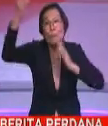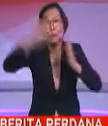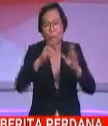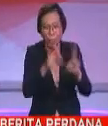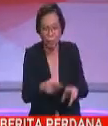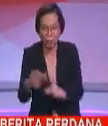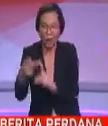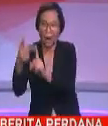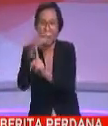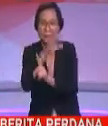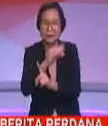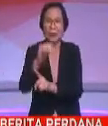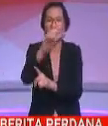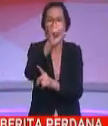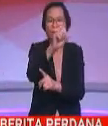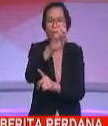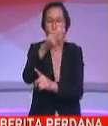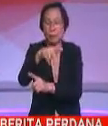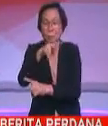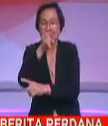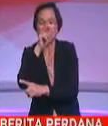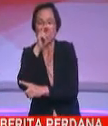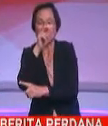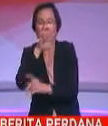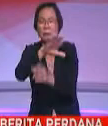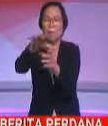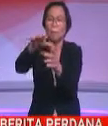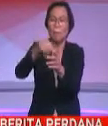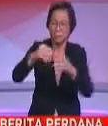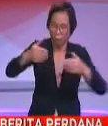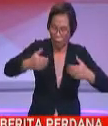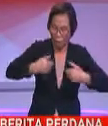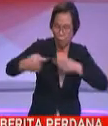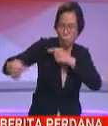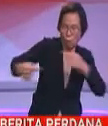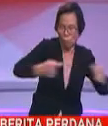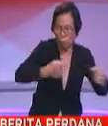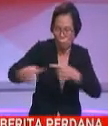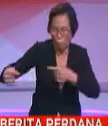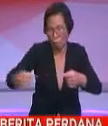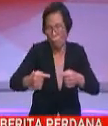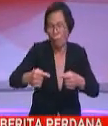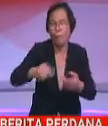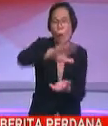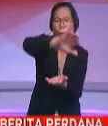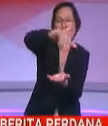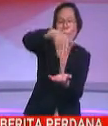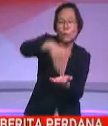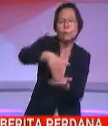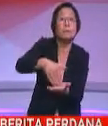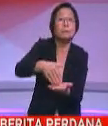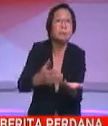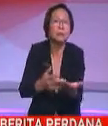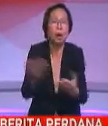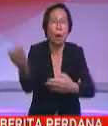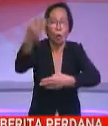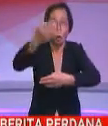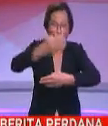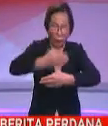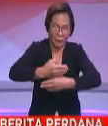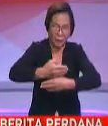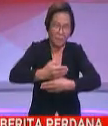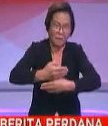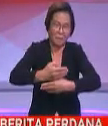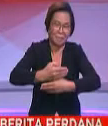khas serta SOP yang lebih ketat, termasuk mengadakan perlawanan secara berpusat iaitu quarantine